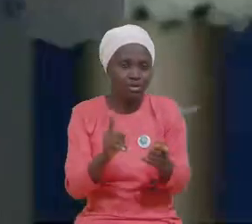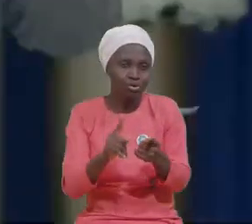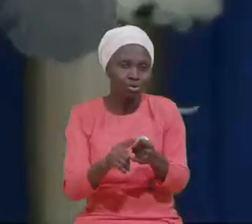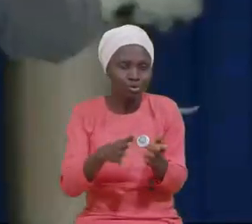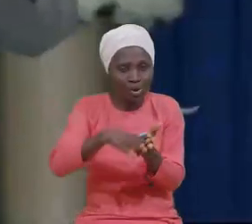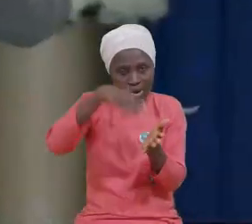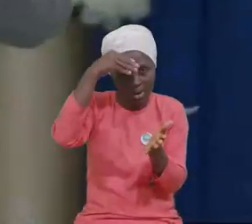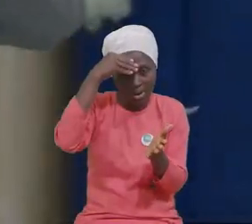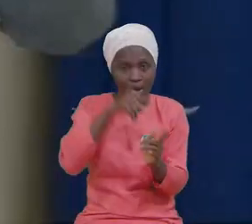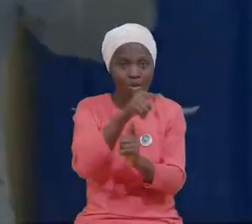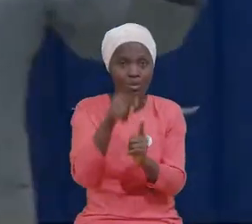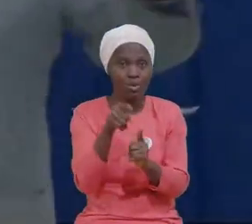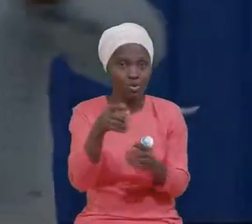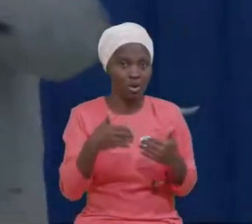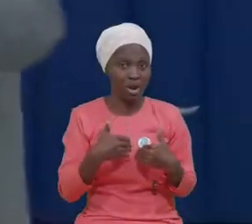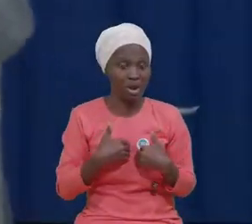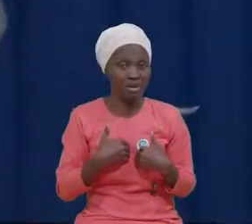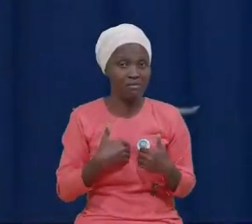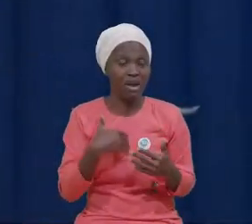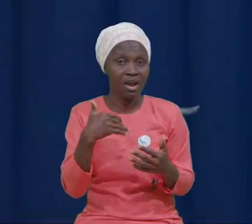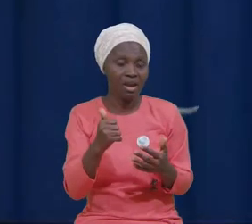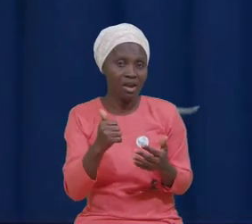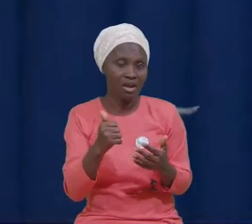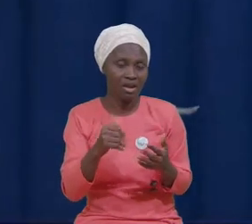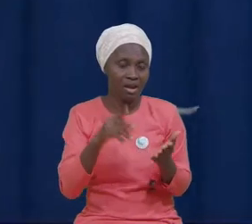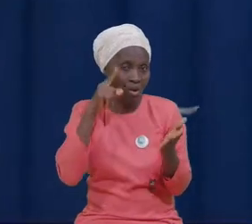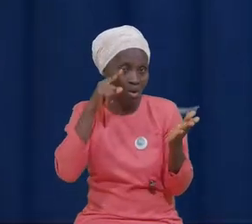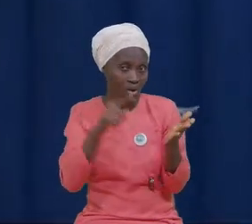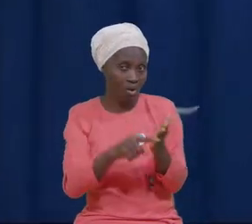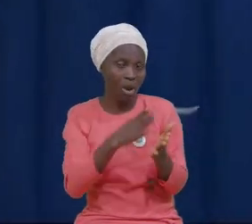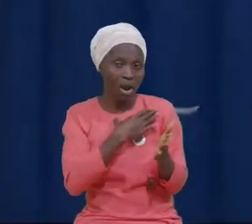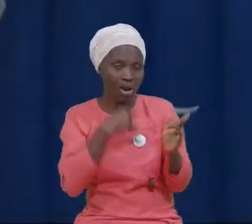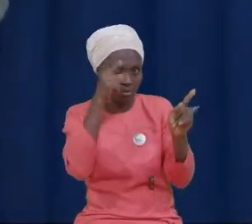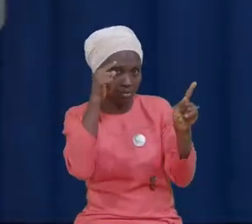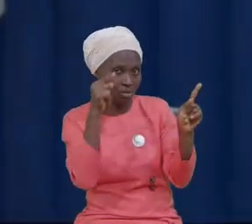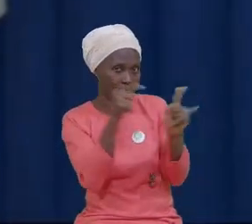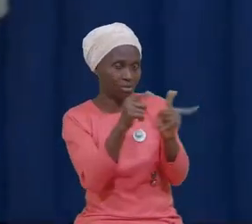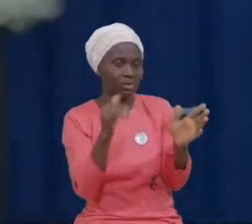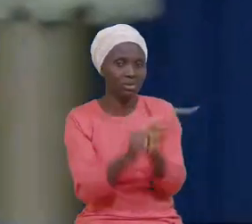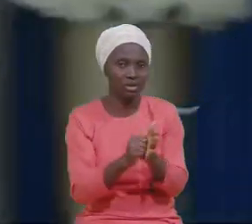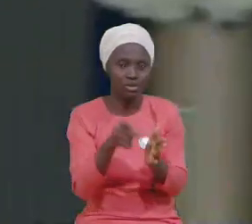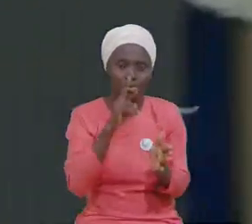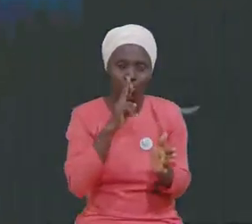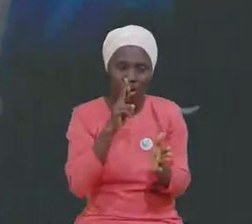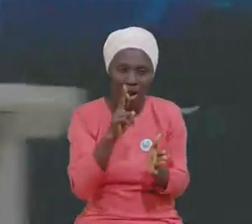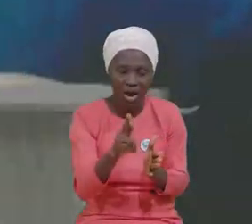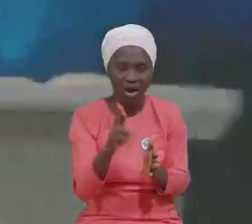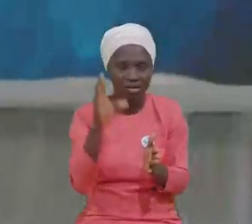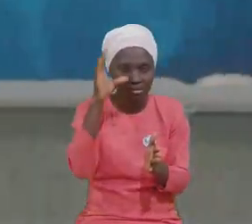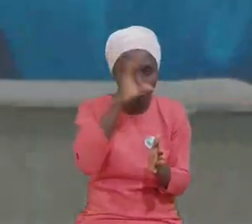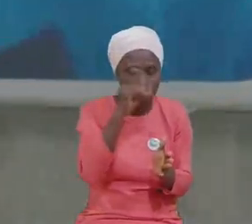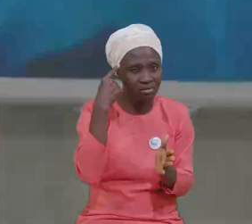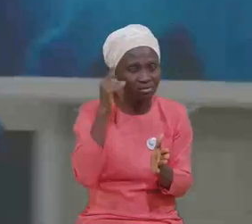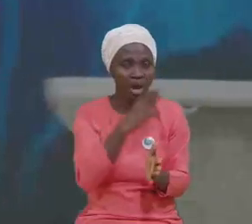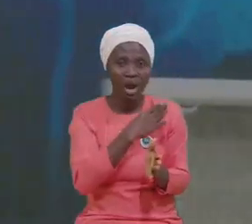le désir d'apprendre, quand il y a l'observance et l'objectif que tu